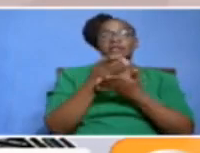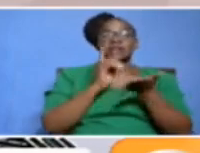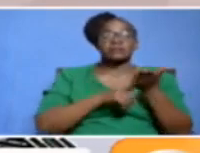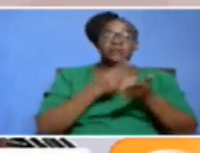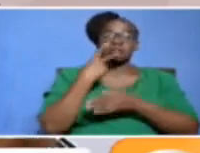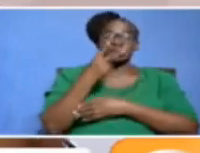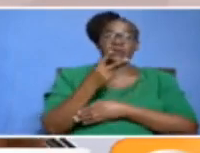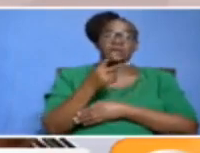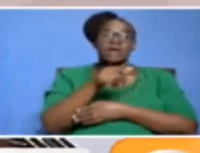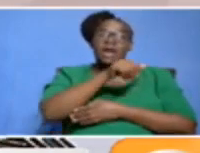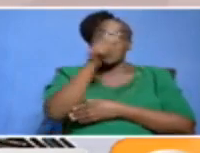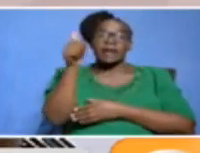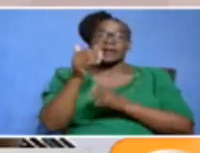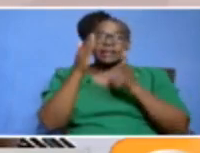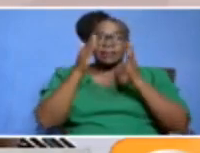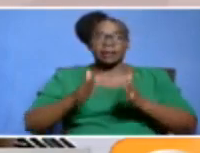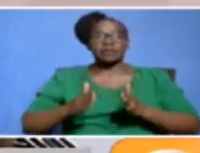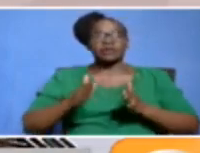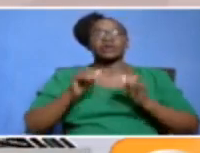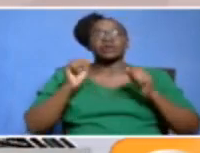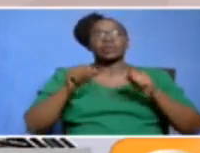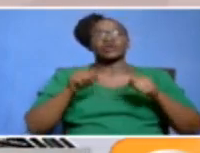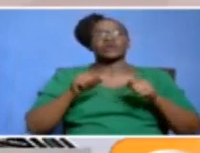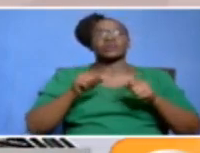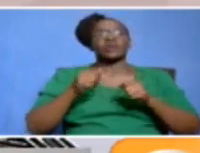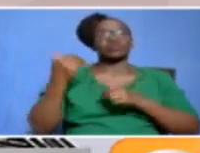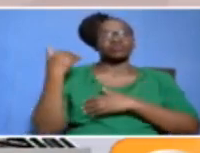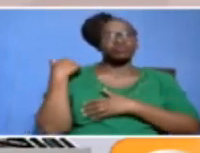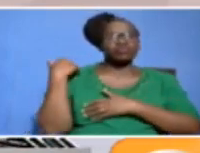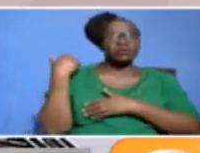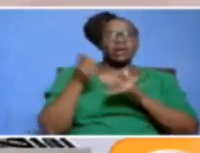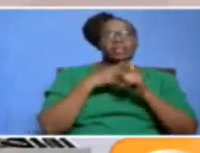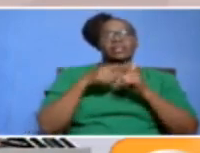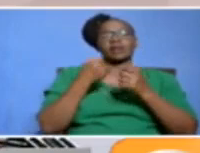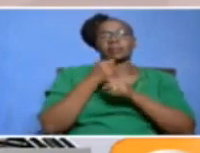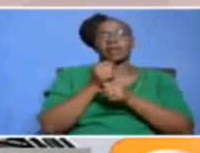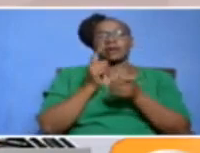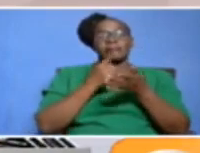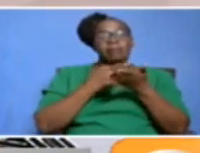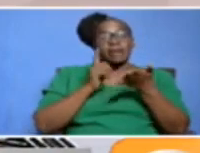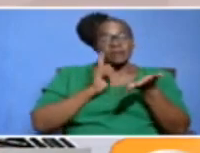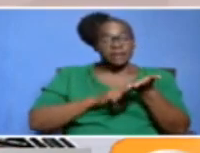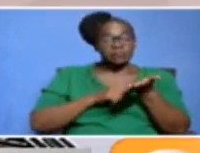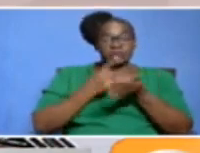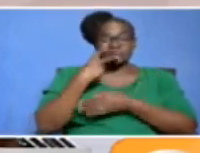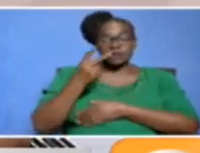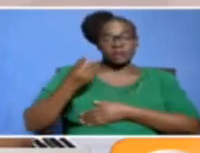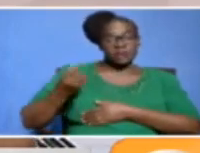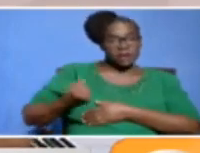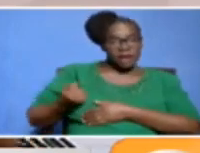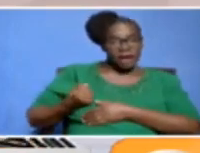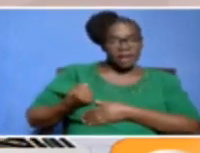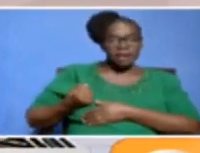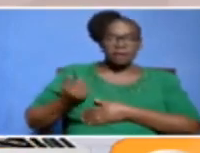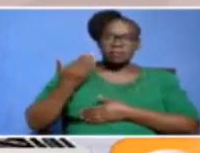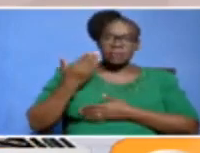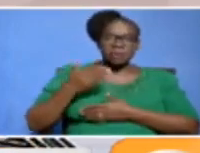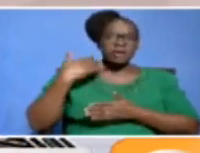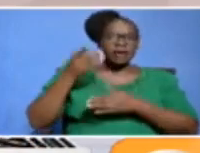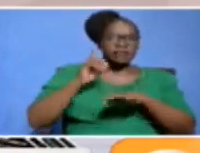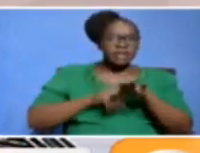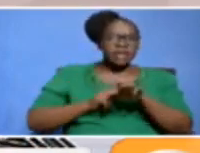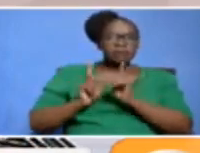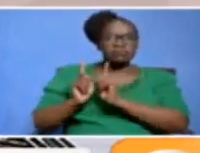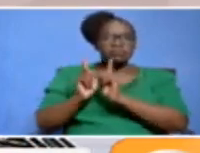mwingine atachokorwa akifanya. Lakini sasa ukiona mtoto wa kike mwenye amekuwa hata kama ni mwalimu, umuone ule mwendo anaokwenda